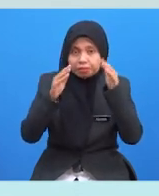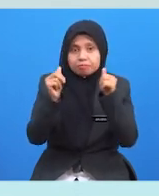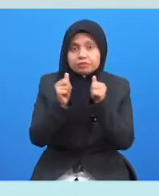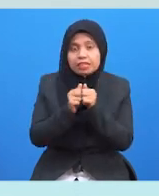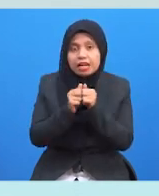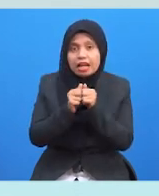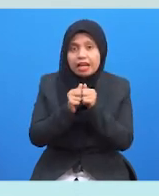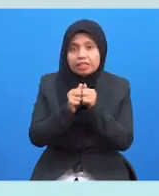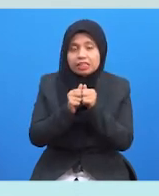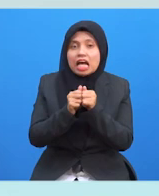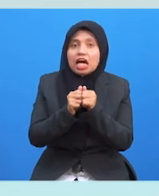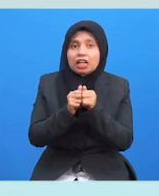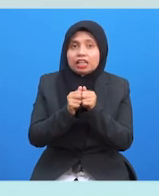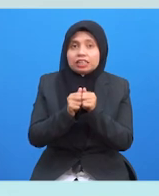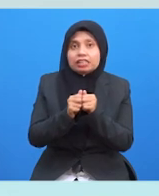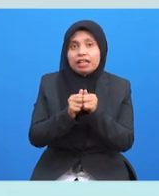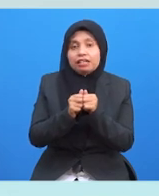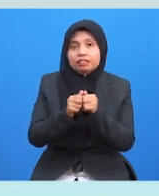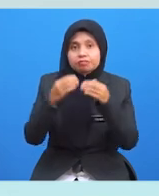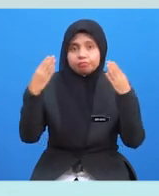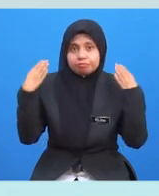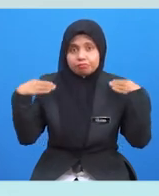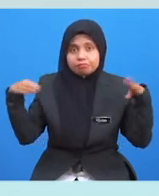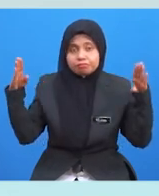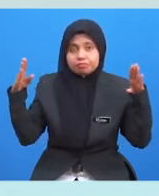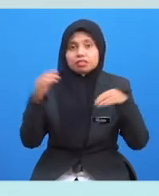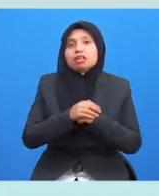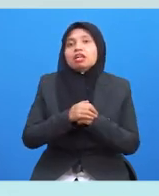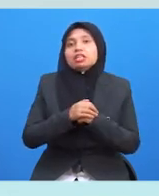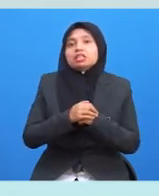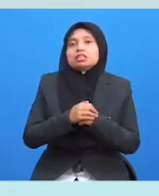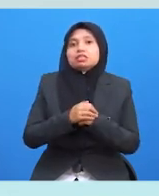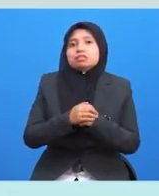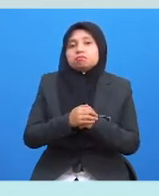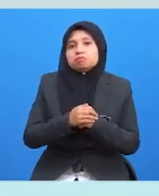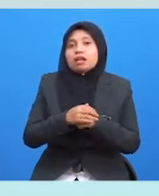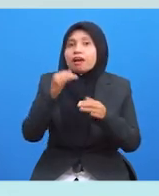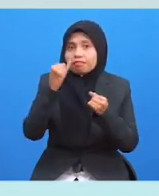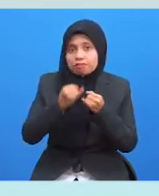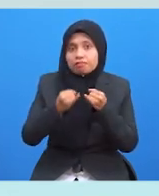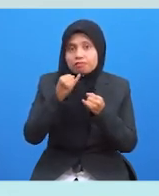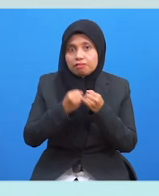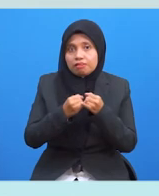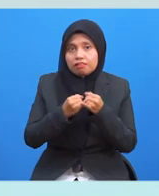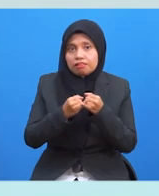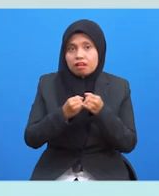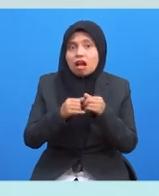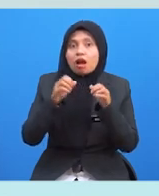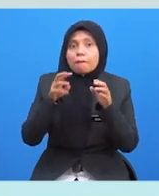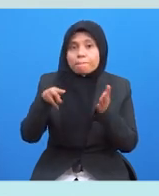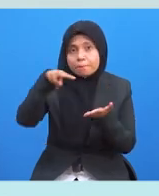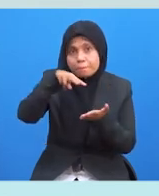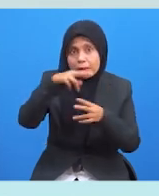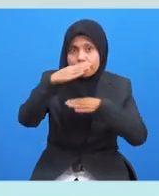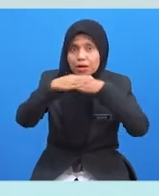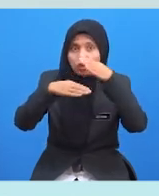pelabuhan di Thailand. Kepentingan pengangkutan darat yang terakhir ialah